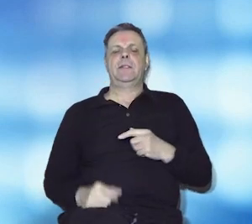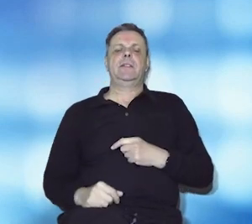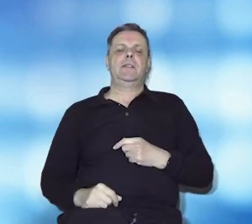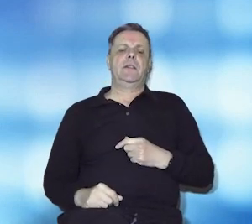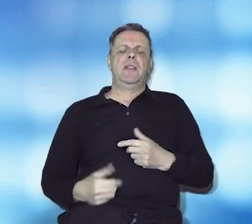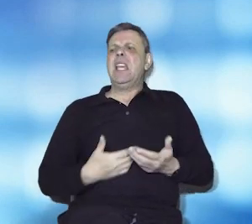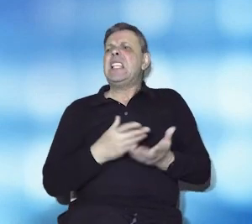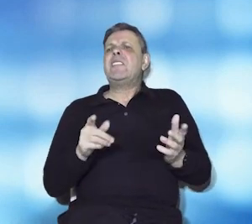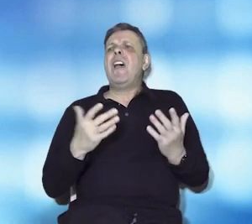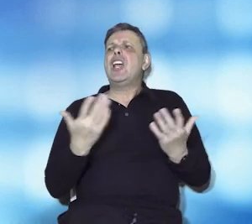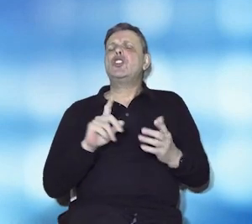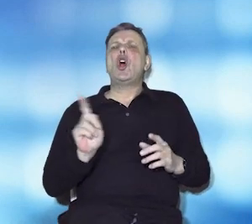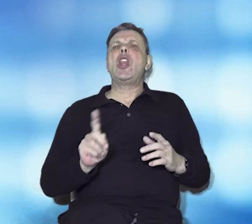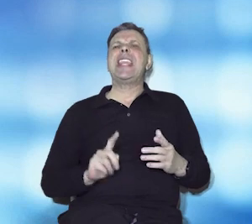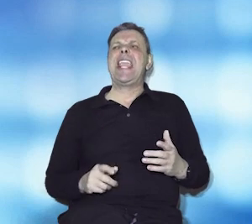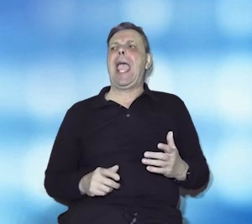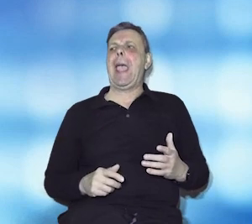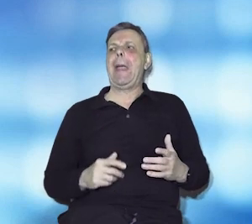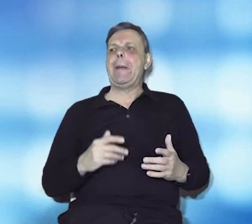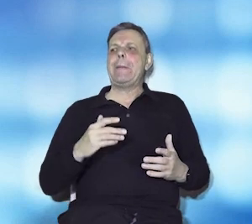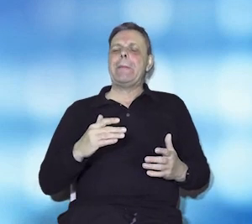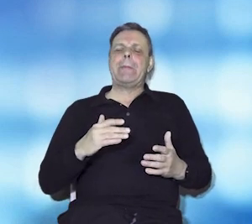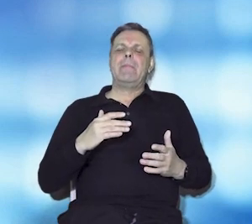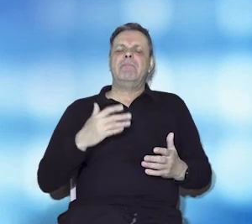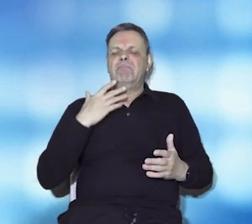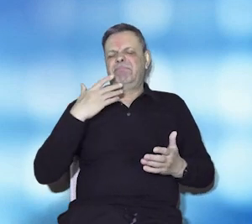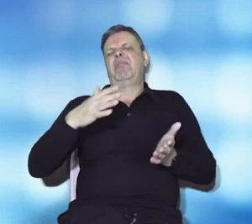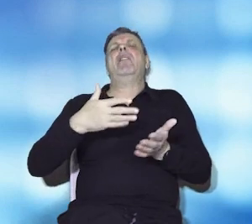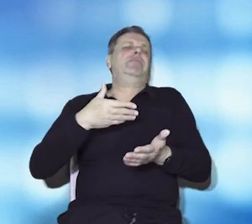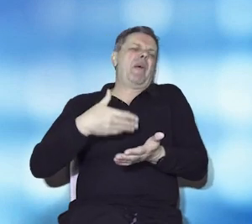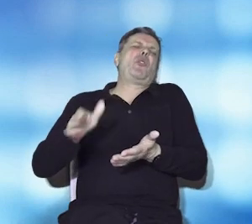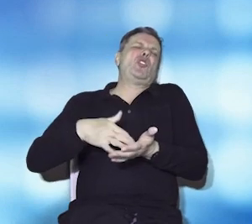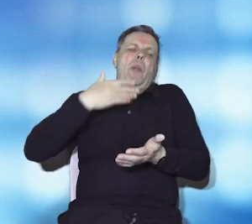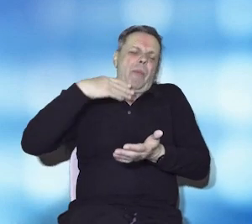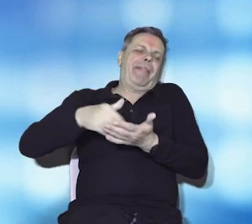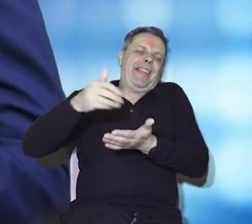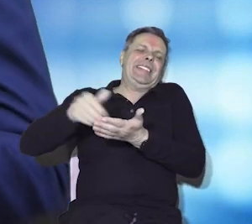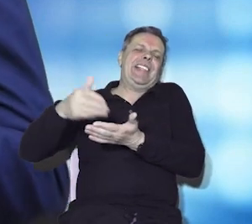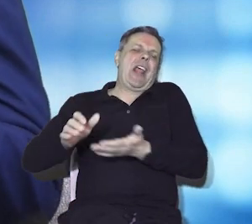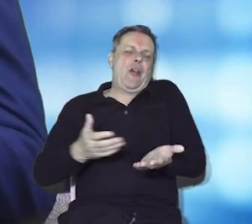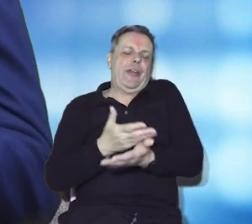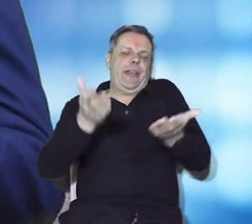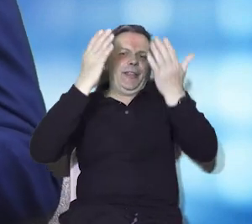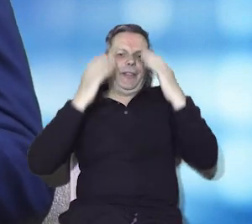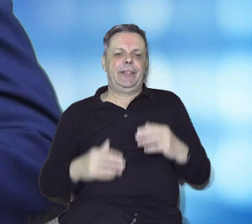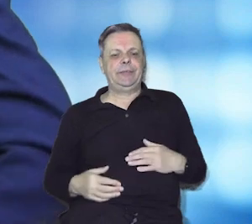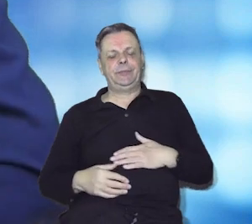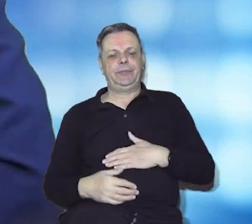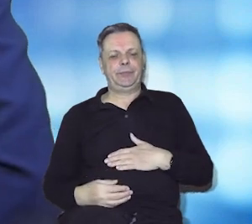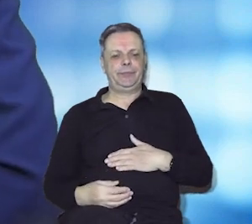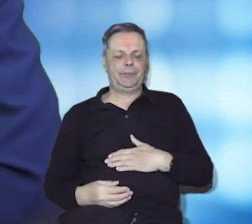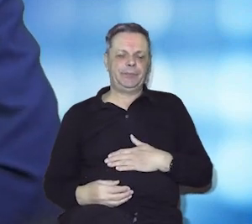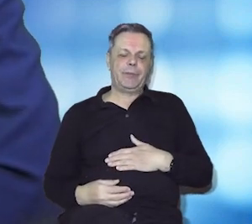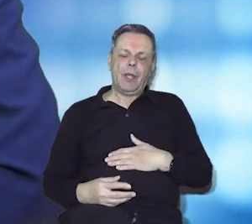Ovako, sve što nije toliko izlizano već, jel... Da. Što je, ja bih rekao, s dušom. Da,